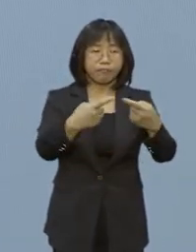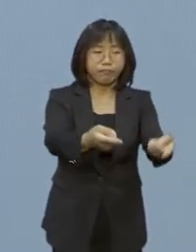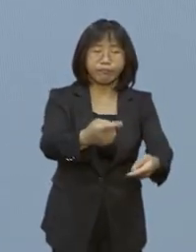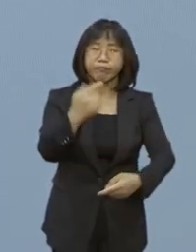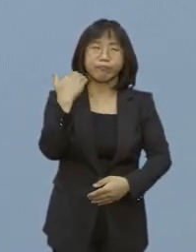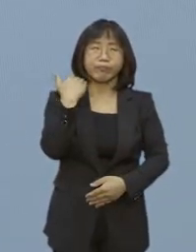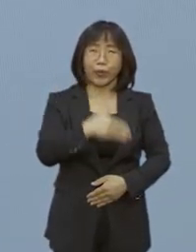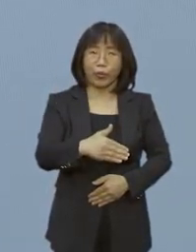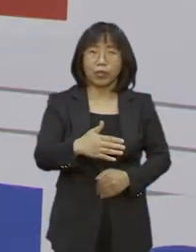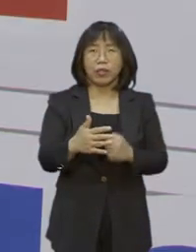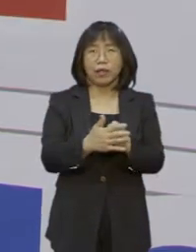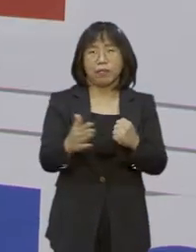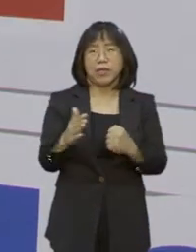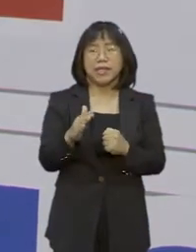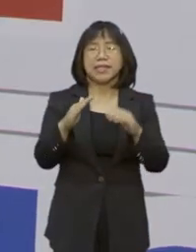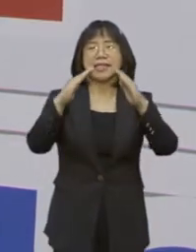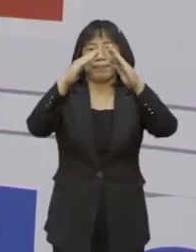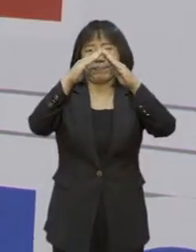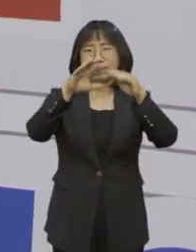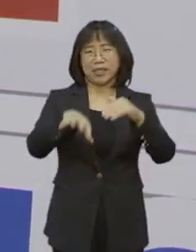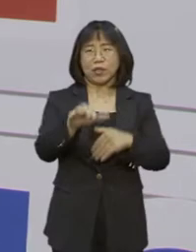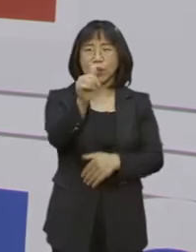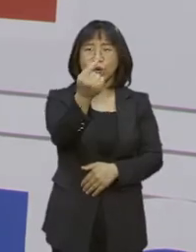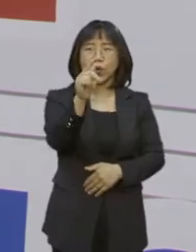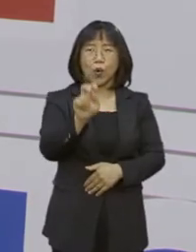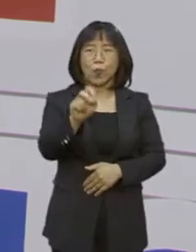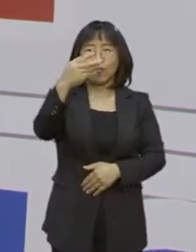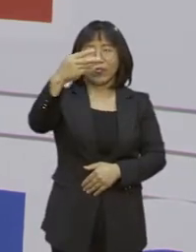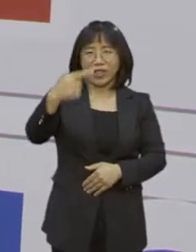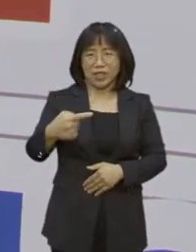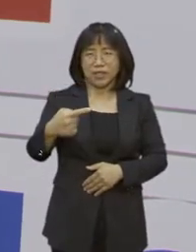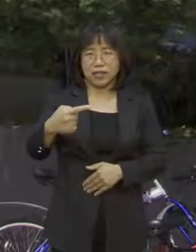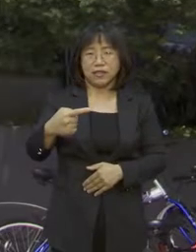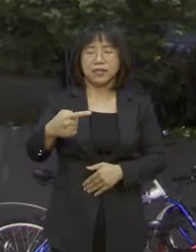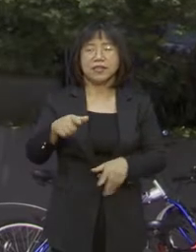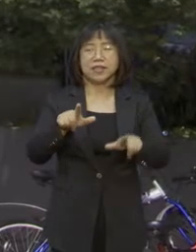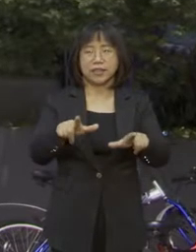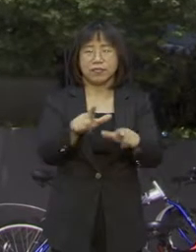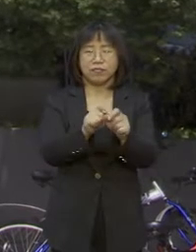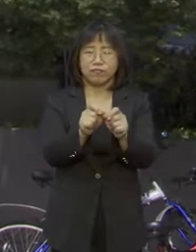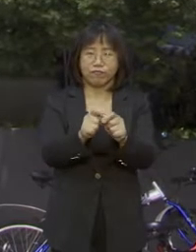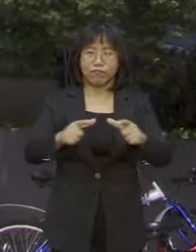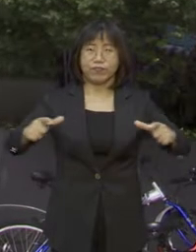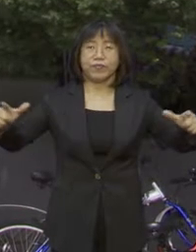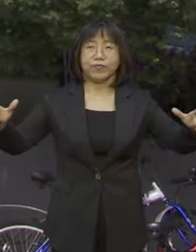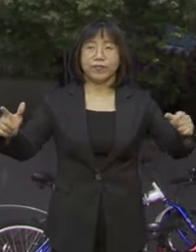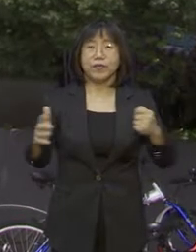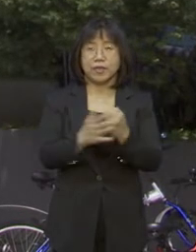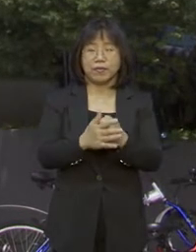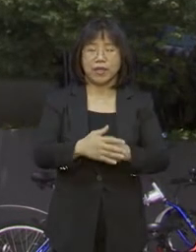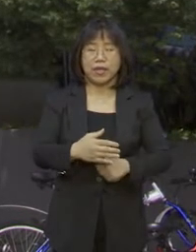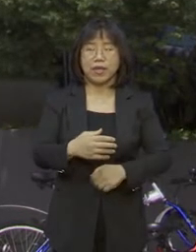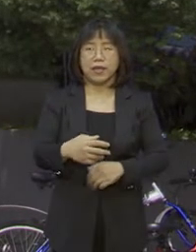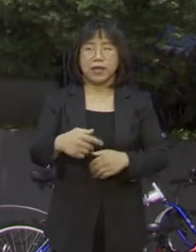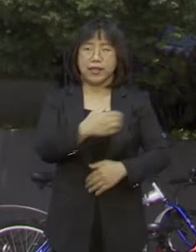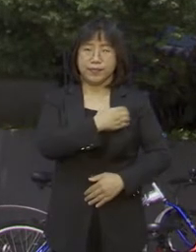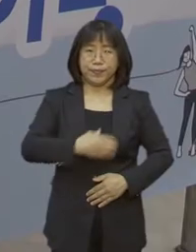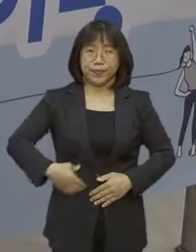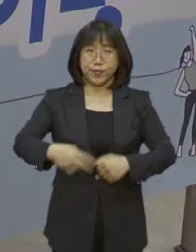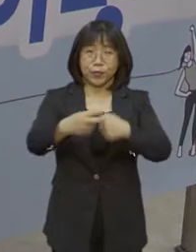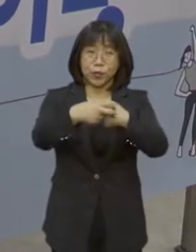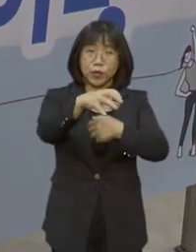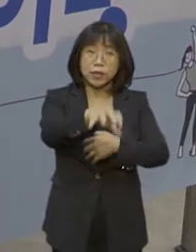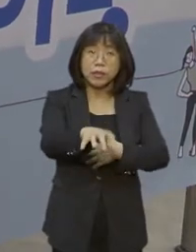수 있는 홈트레이닝, 이른바 홈트 열풍이 뜨겁습니다. 강서구 보건소는 지난 6일부터